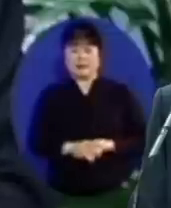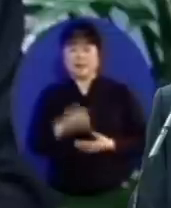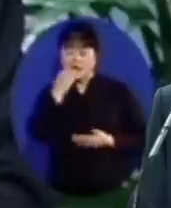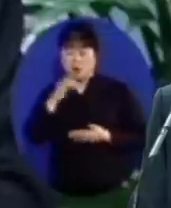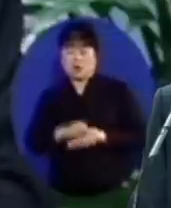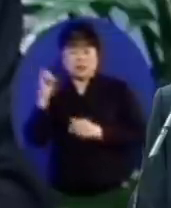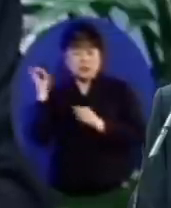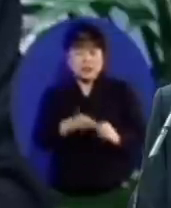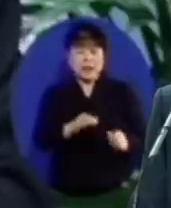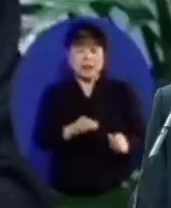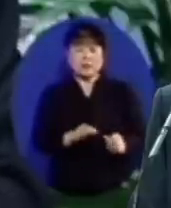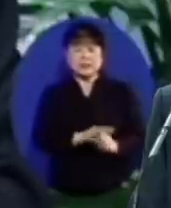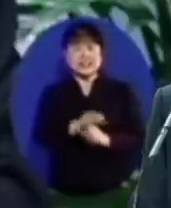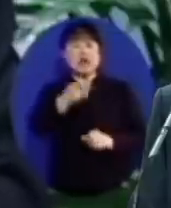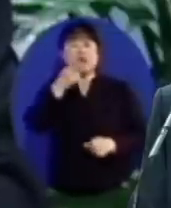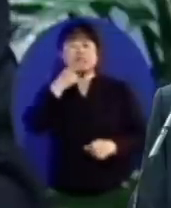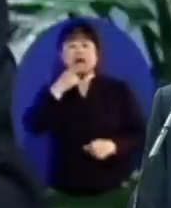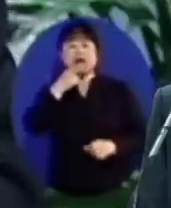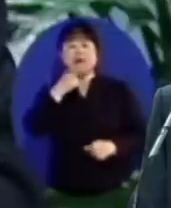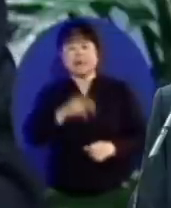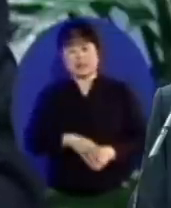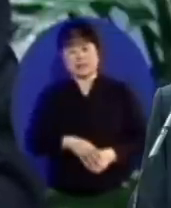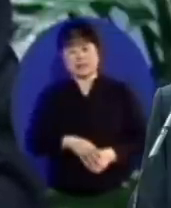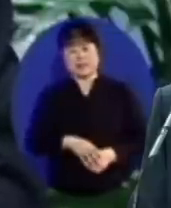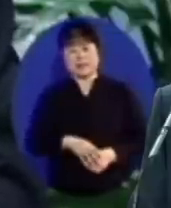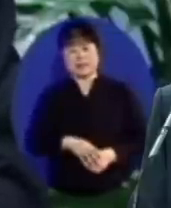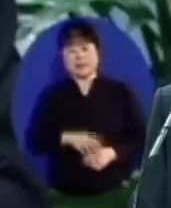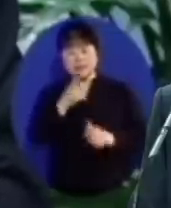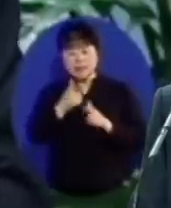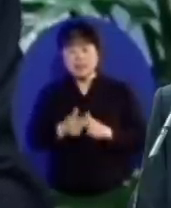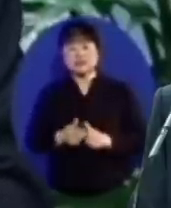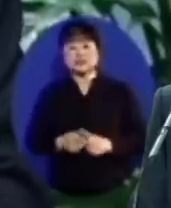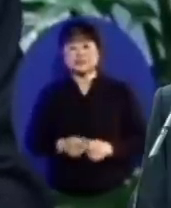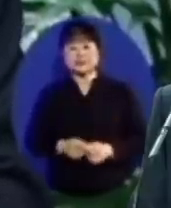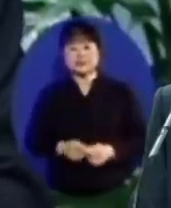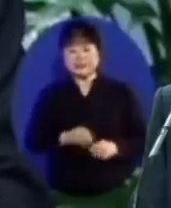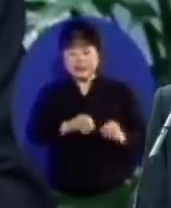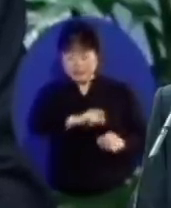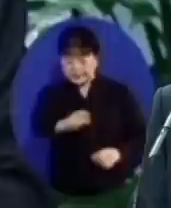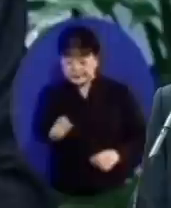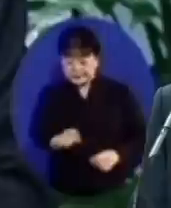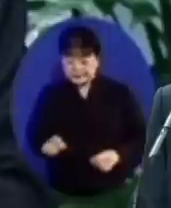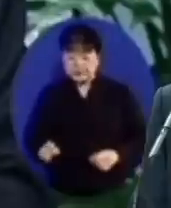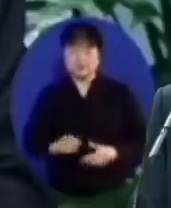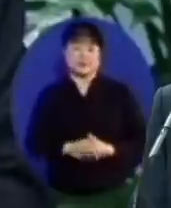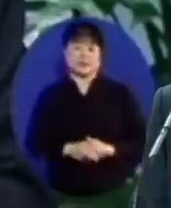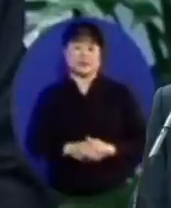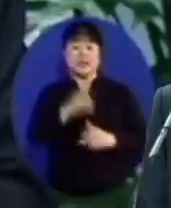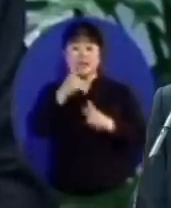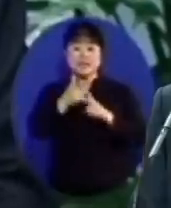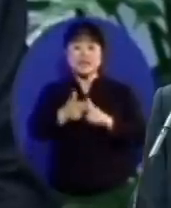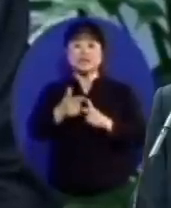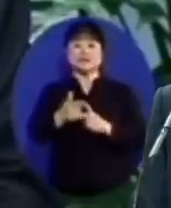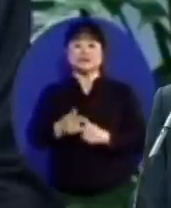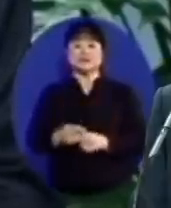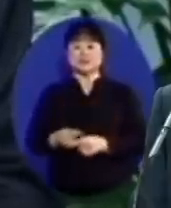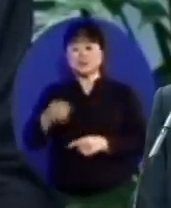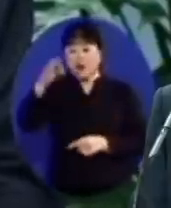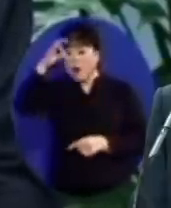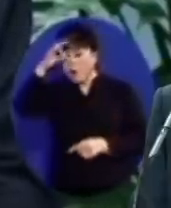하면 하나님의 사랑이 그를 용납하지 않습니다. 예수님이 허리를 굽혀서 땅에 글을 쓰기 시작했습니다. 예수님 어깨 넘어